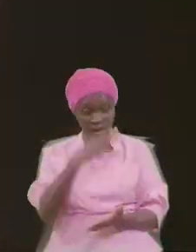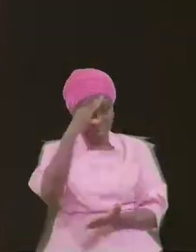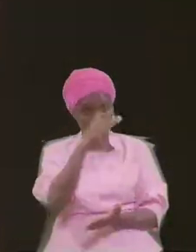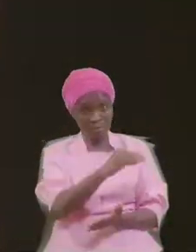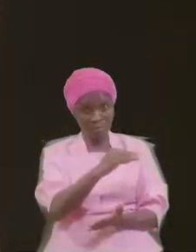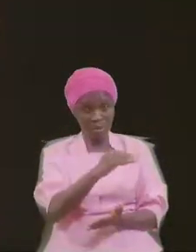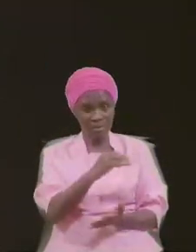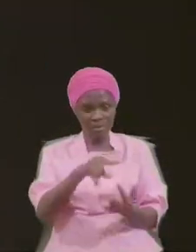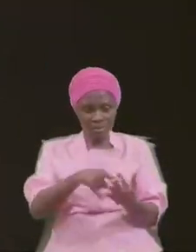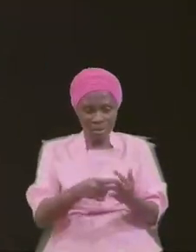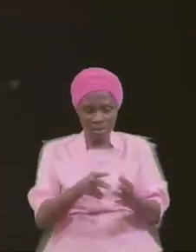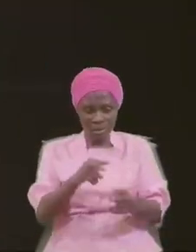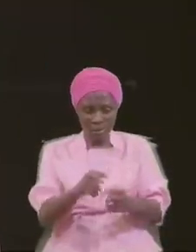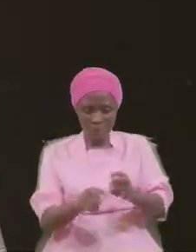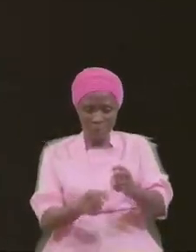Et